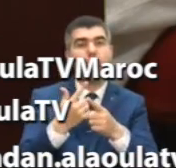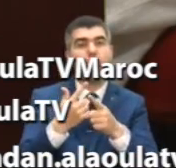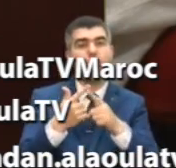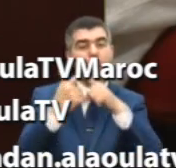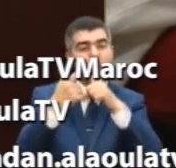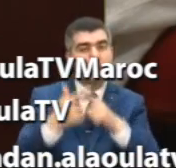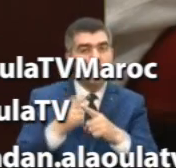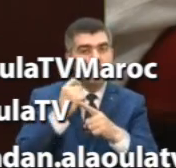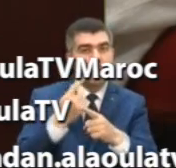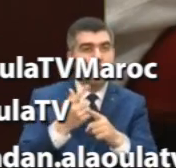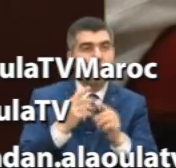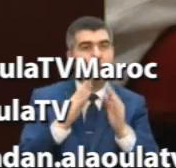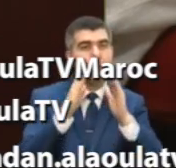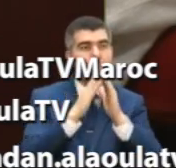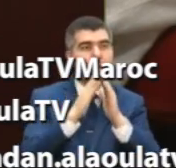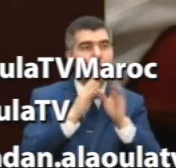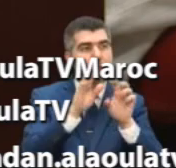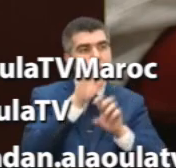صفيح، المباني الآلية